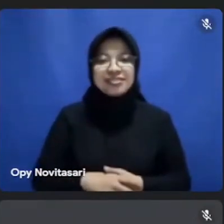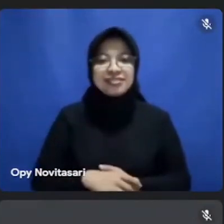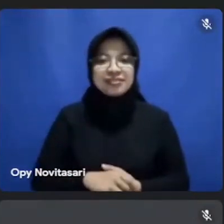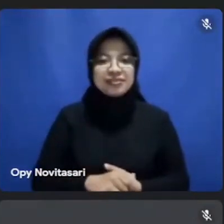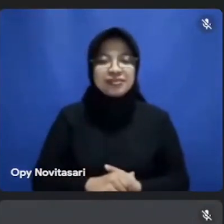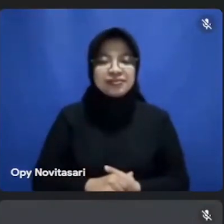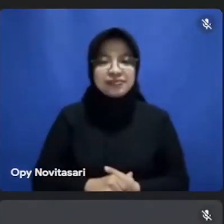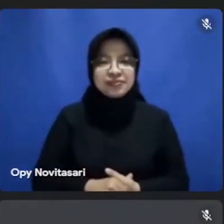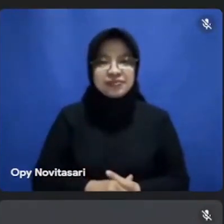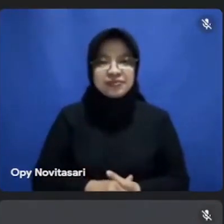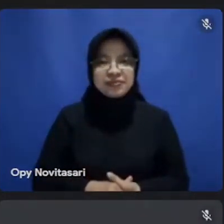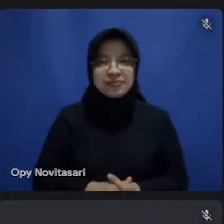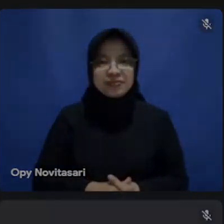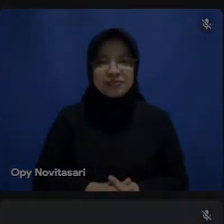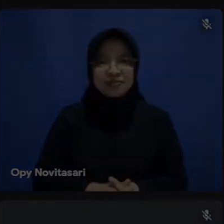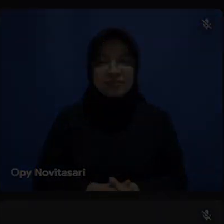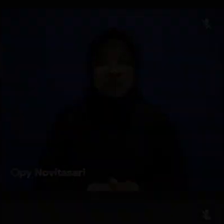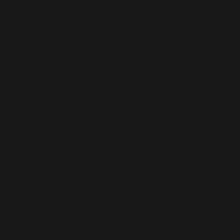lagi